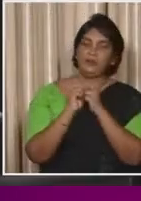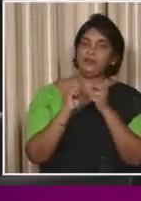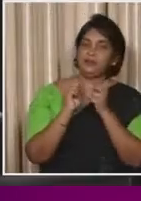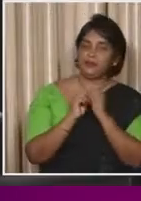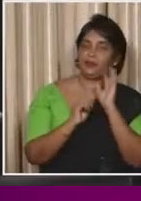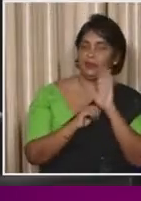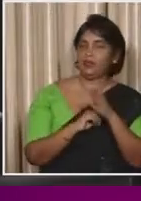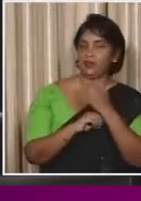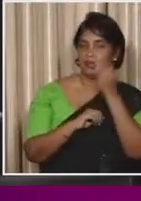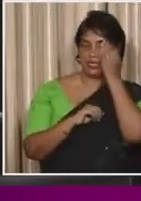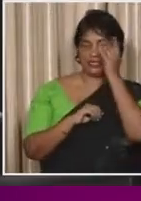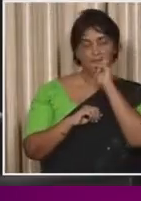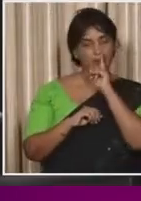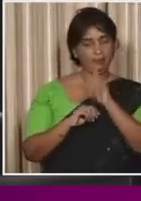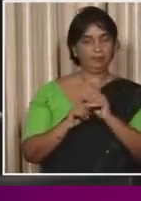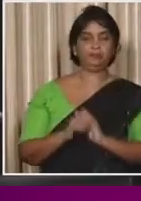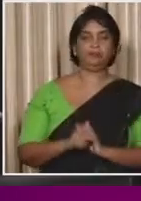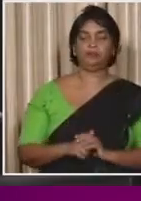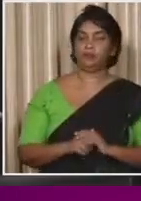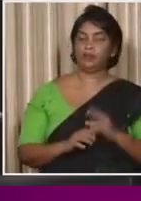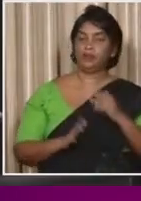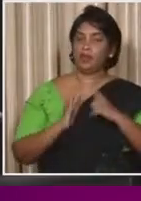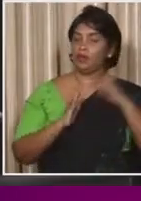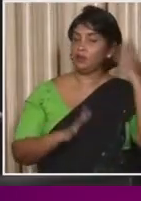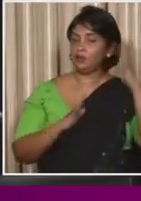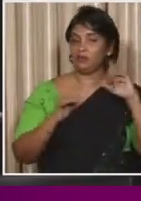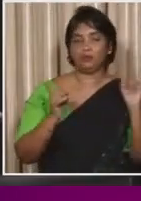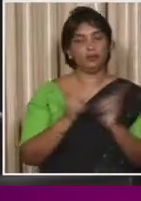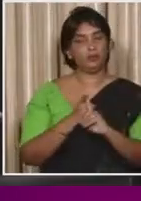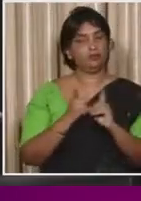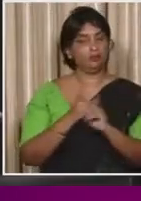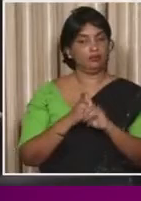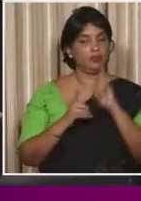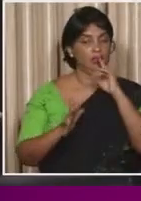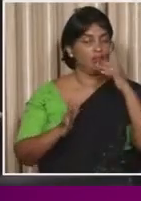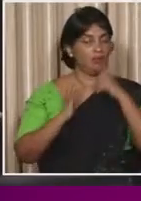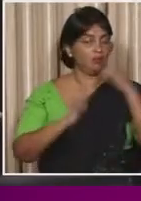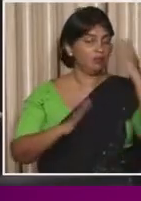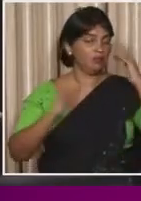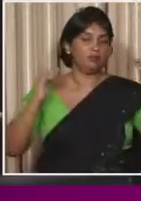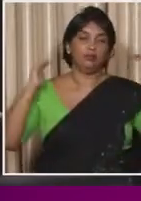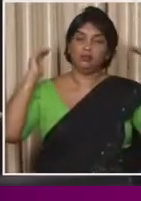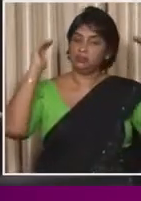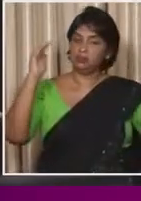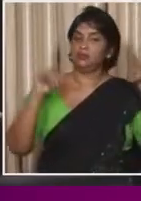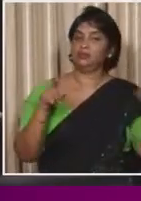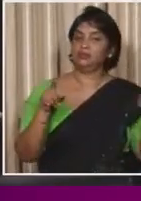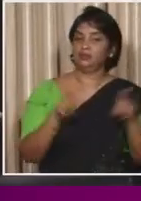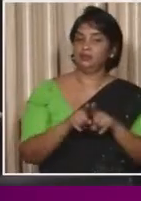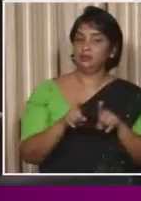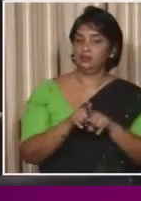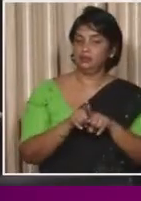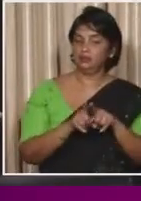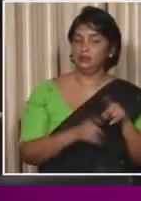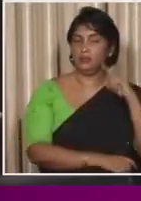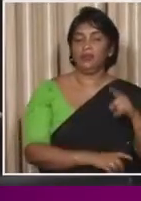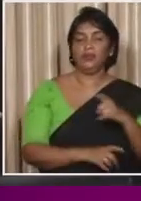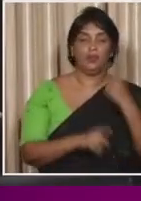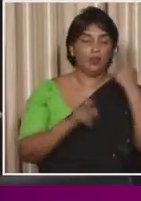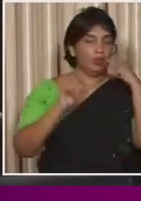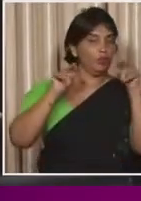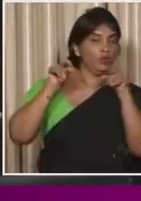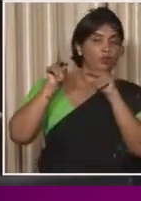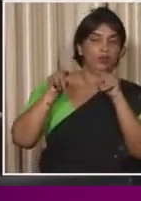மீது அக்கறை கொண்டுள்ளீர்கள், அந்த அக்கறை எங்கள் மக்கள் மீது இல்லையா என்று கேட்கின்றேன். Are hypocritical when we say